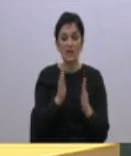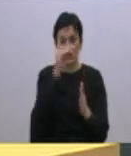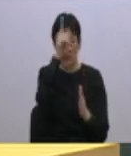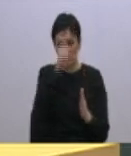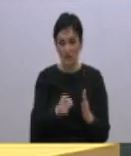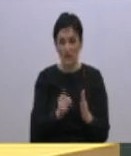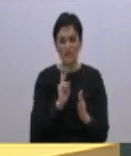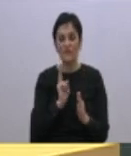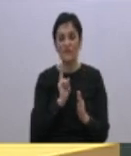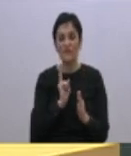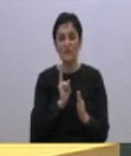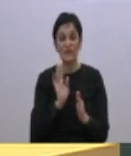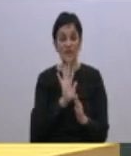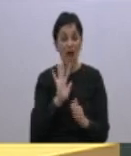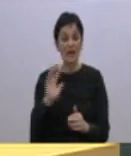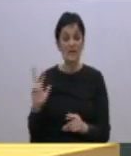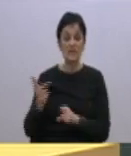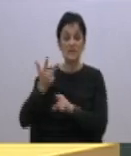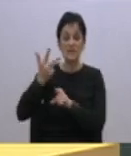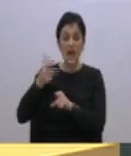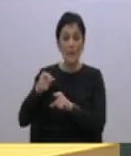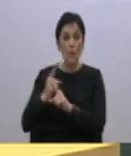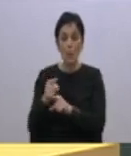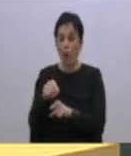vinme, dar aim sami muadgilidan.